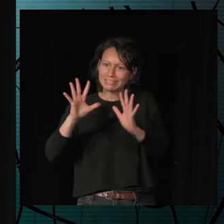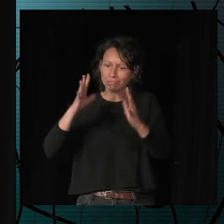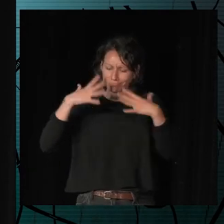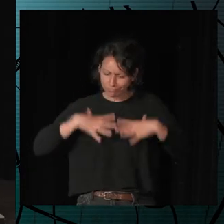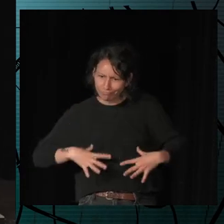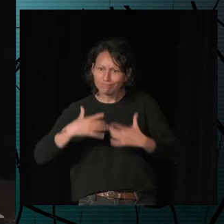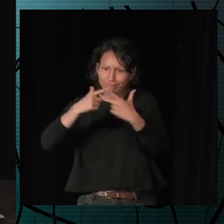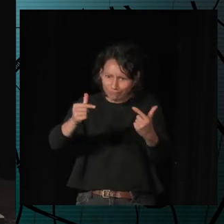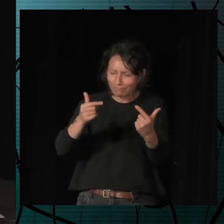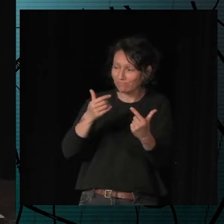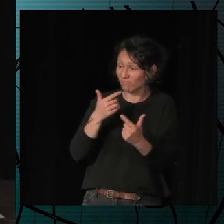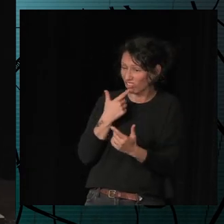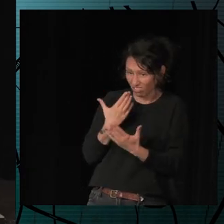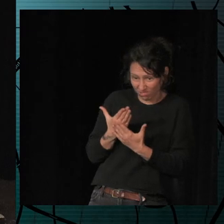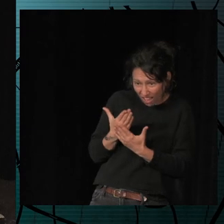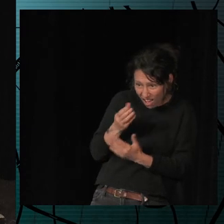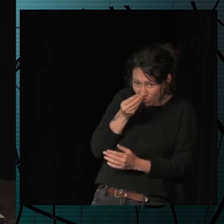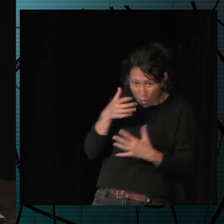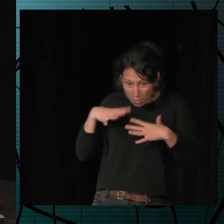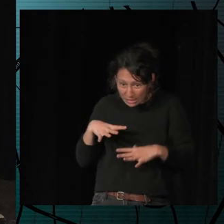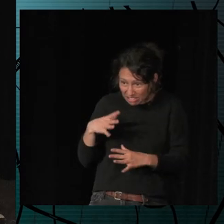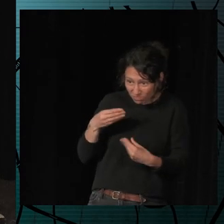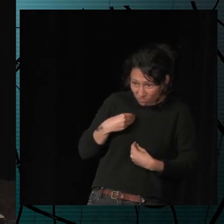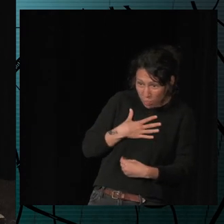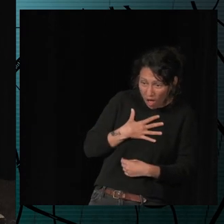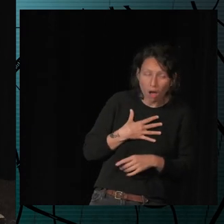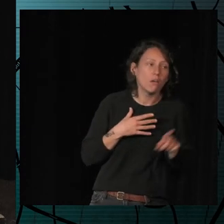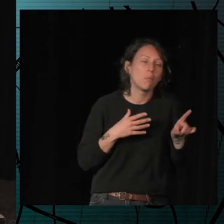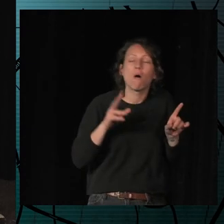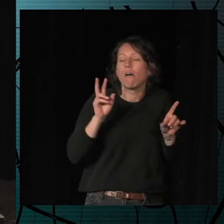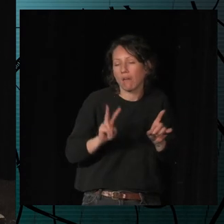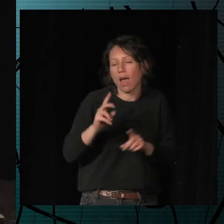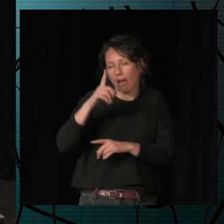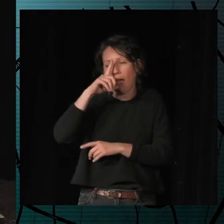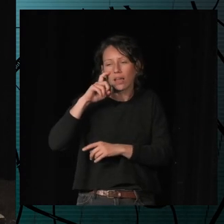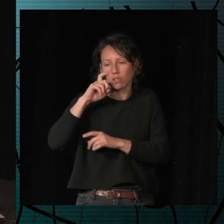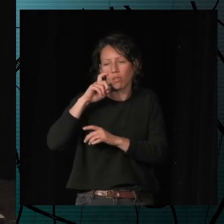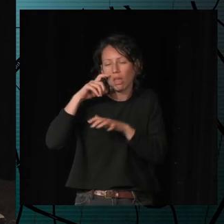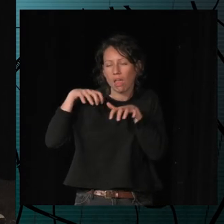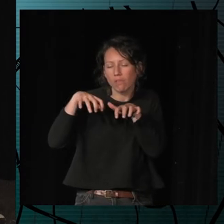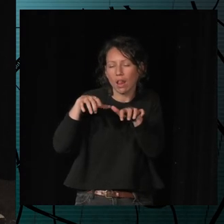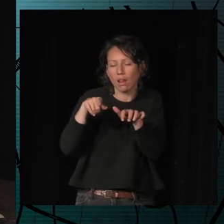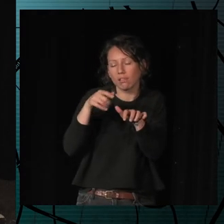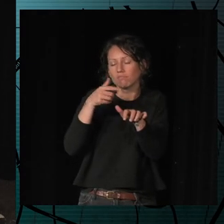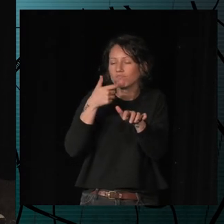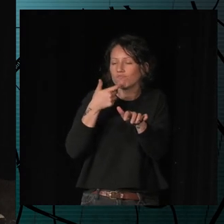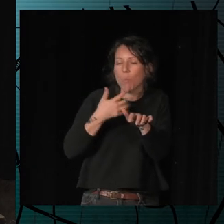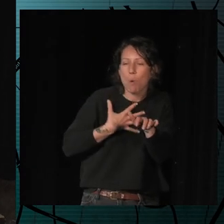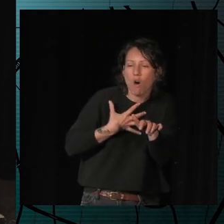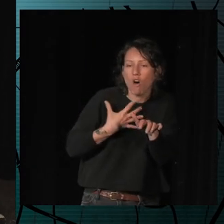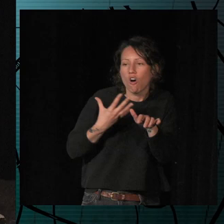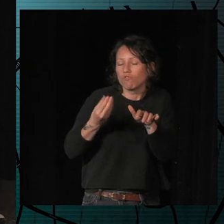après je suis d'accord avec Patrick he résidentille c'est pas une saga qui fait peur elle a oublié de faire peur depuis pas mal d'épisodes subjectif he attention non mais moi je suis asse